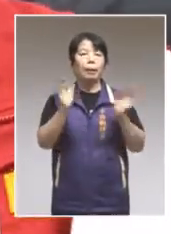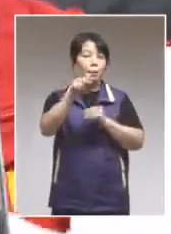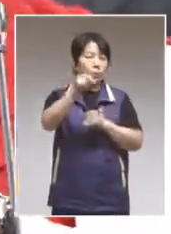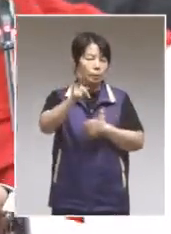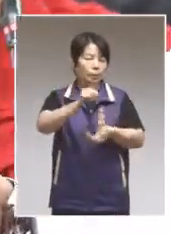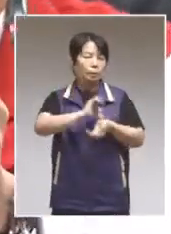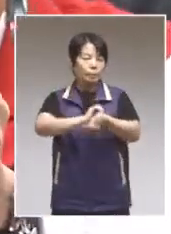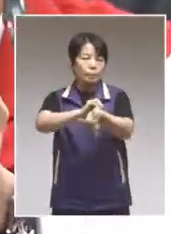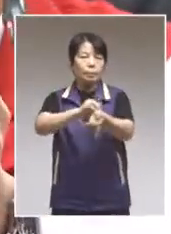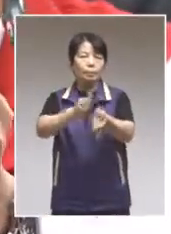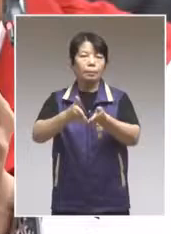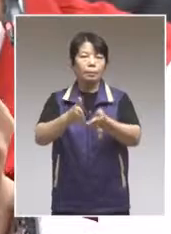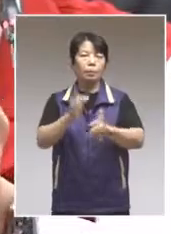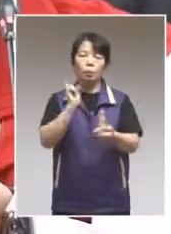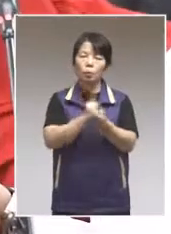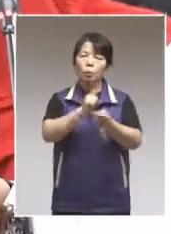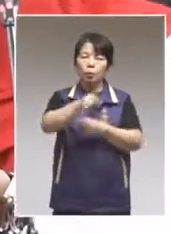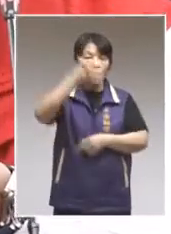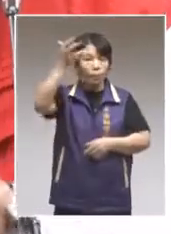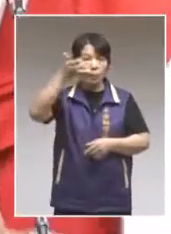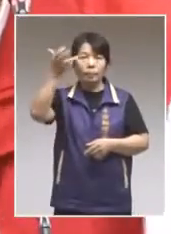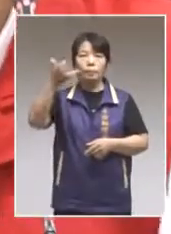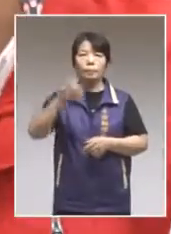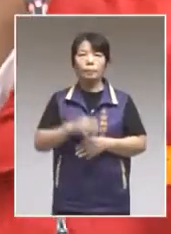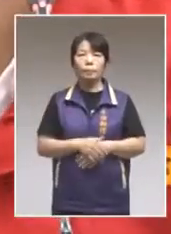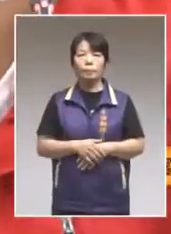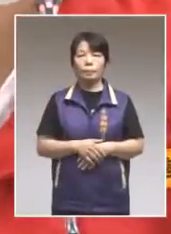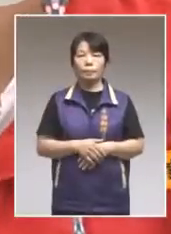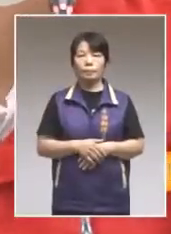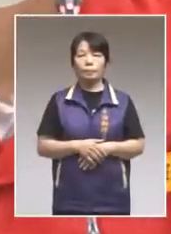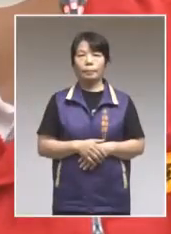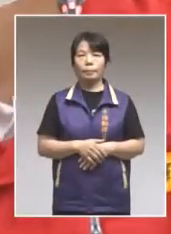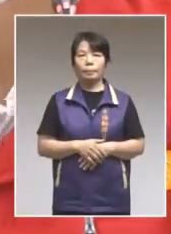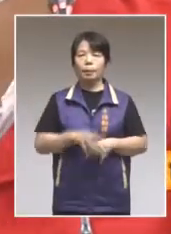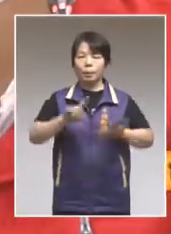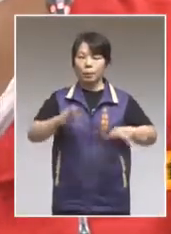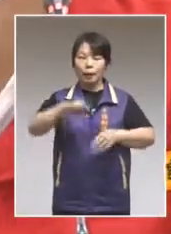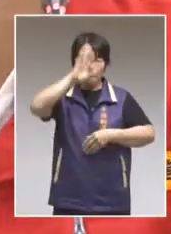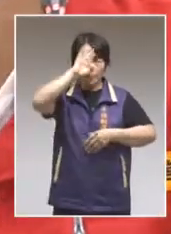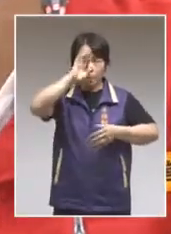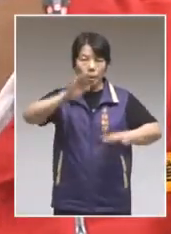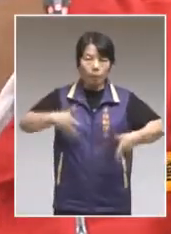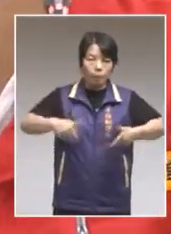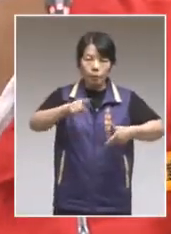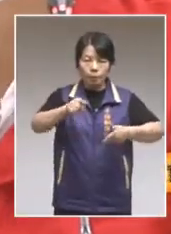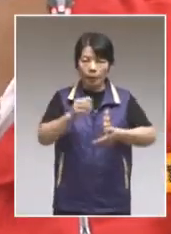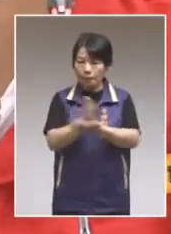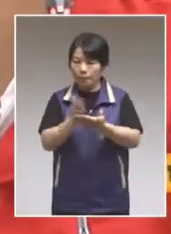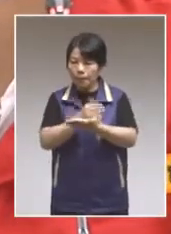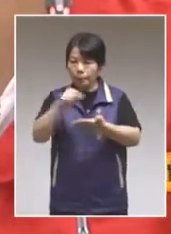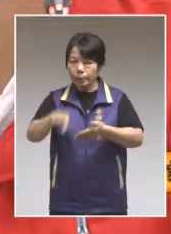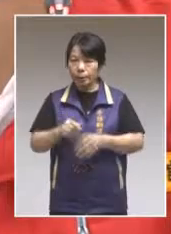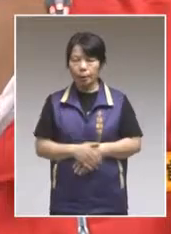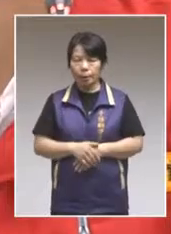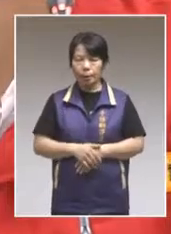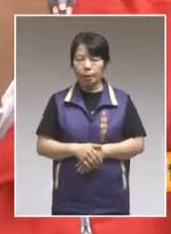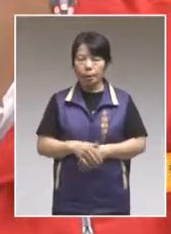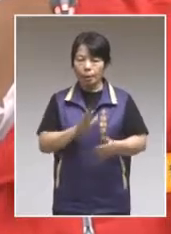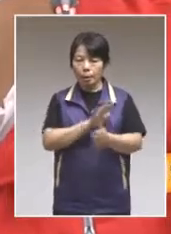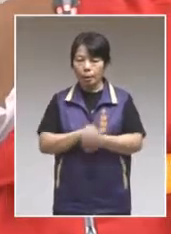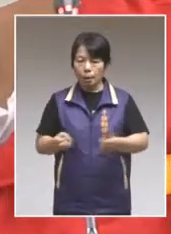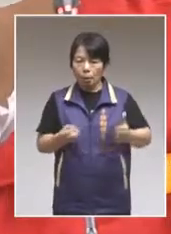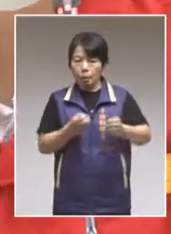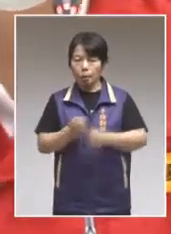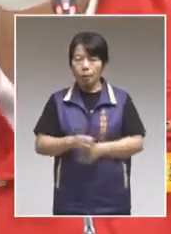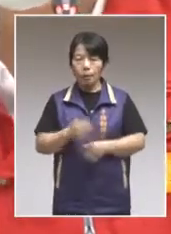因为这个发烧其实在这个疾病的一个判定上尤其在疫情流行期间，也不